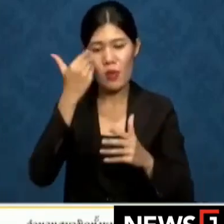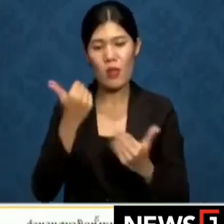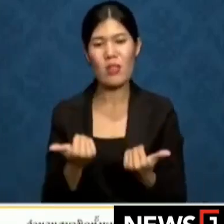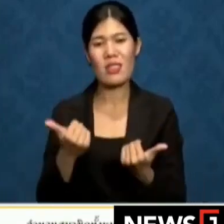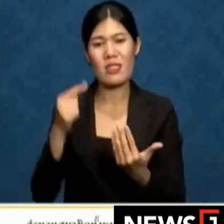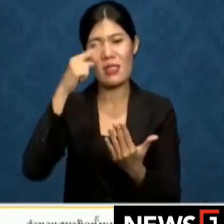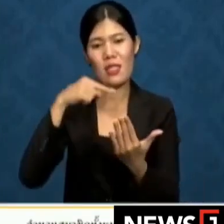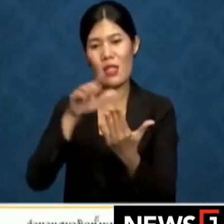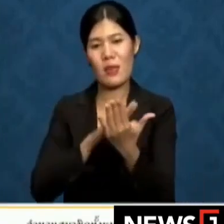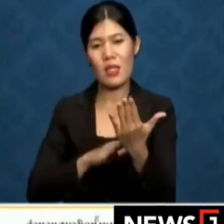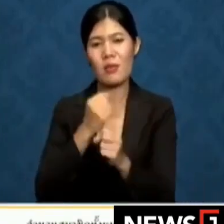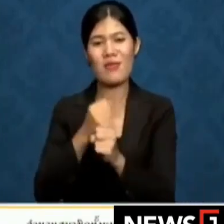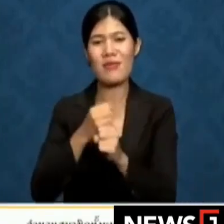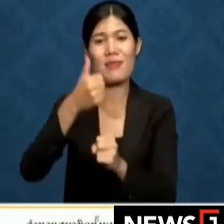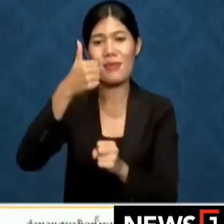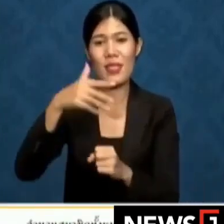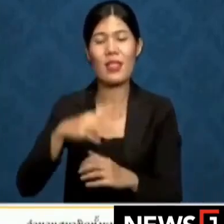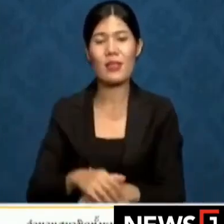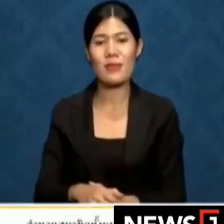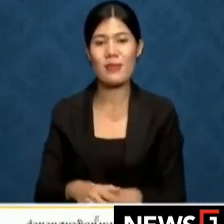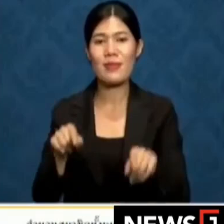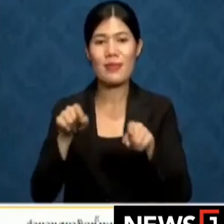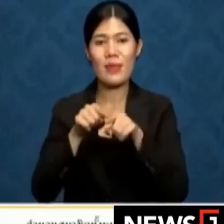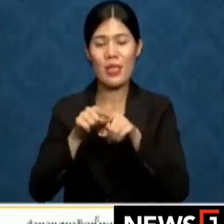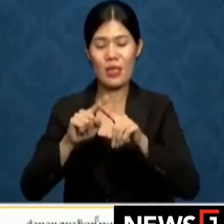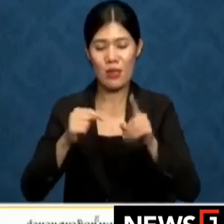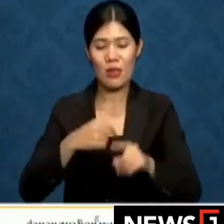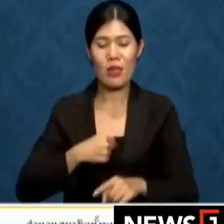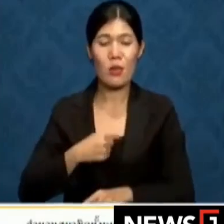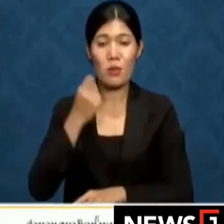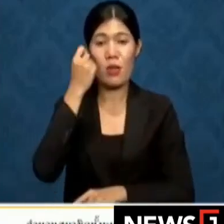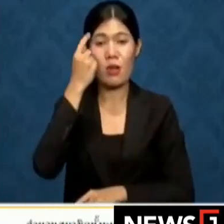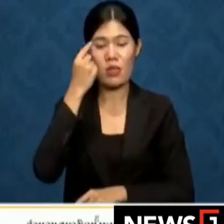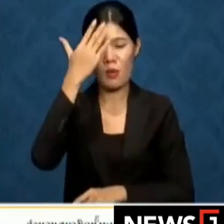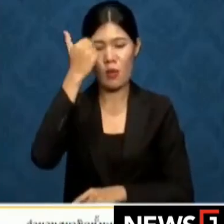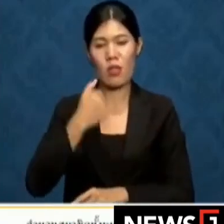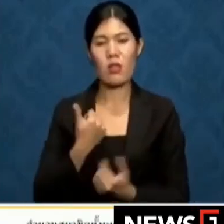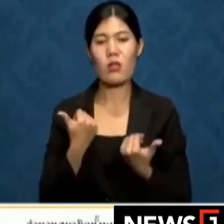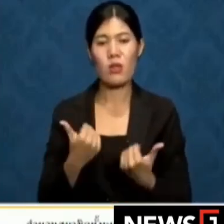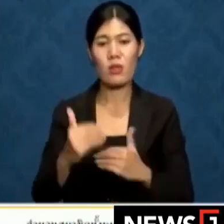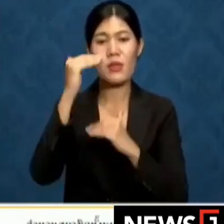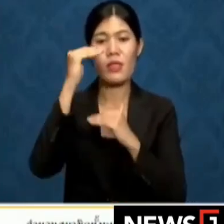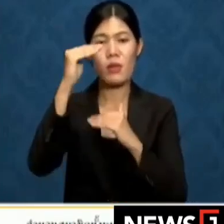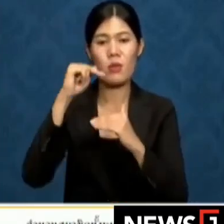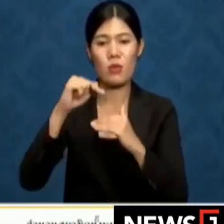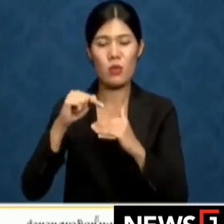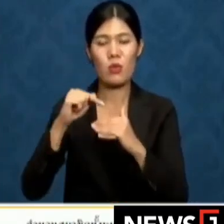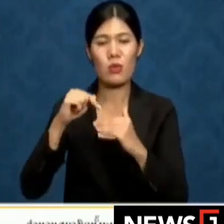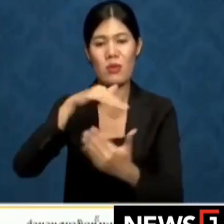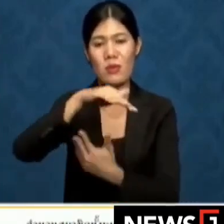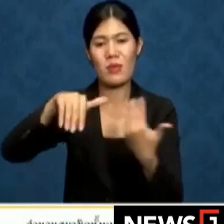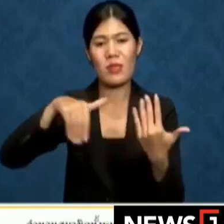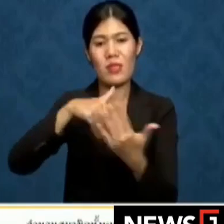เกิดวิกฤตอีกจะกู้ไม่ได้แล้วนั้นเป็นความเข้าใจที่คาดเคลื่อนเพราะว่ายังมีกฎหมายรองรับไม่ว่าจะเกิด